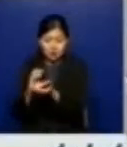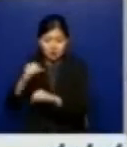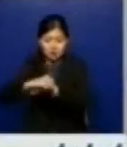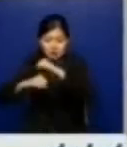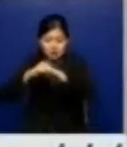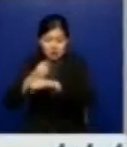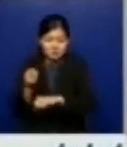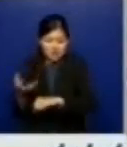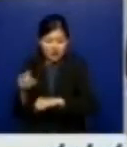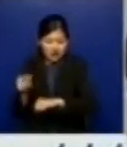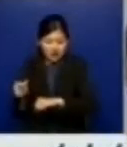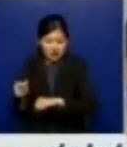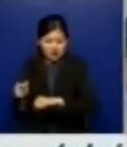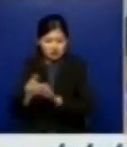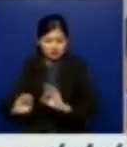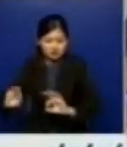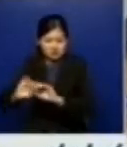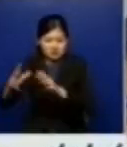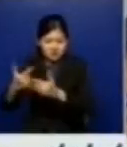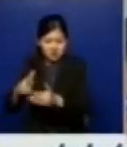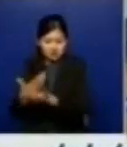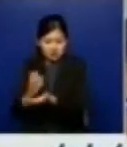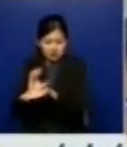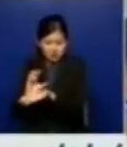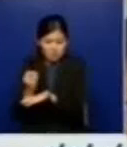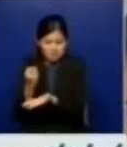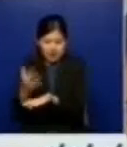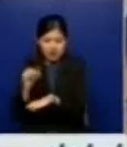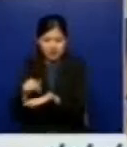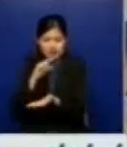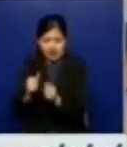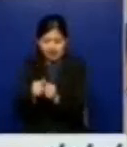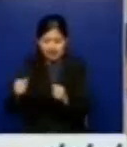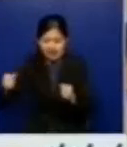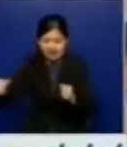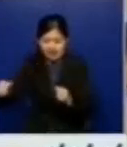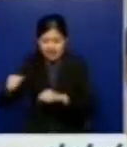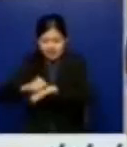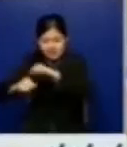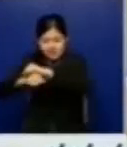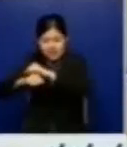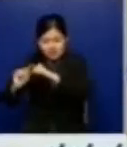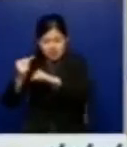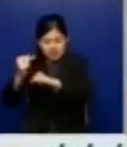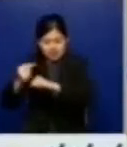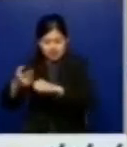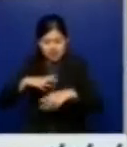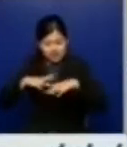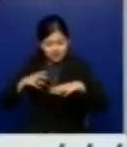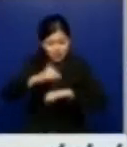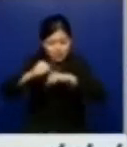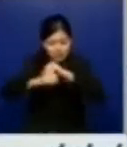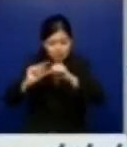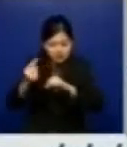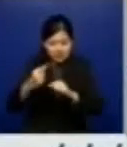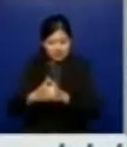เป็นบางครั้งเนี่ยการขยายหน่วยงานไปในต่างจังหวัดพอขยายออกไปเสร็จแล้วปุ๊บเนี่ยก็ต้องสร้างอาคารใหม่สร้างที่พักใหม่สร้างอะไรใหม่ตัวนี้เองเนี่ยเป็